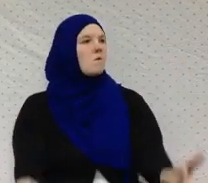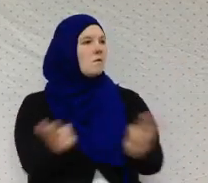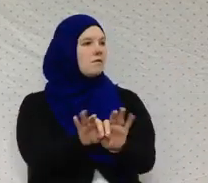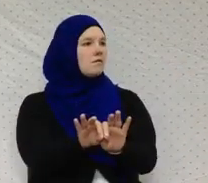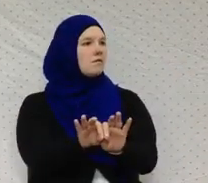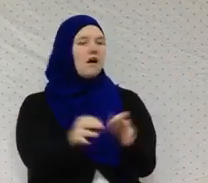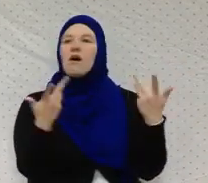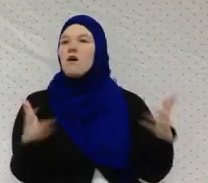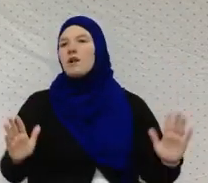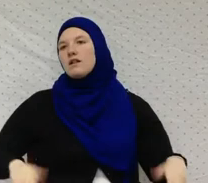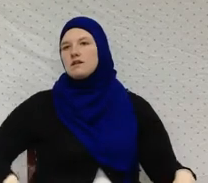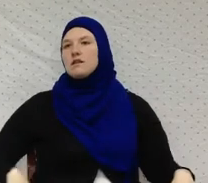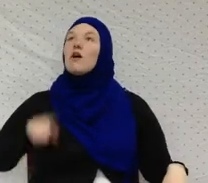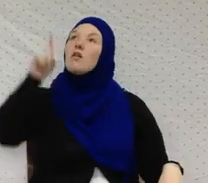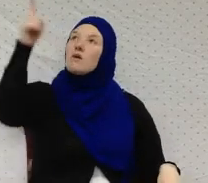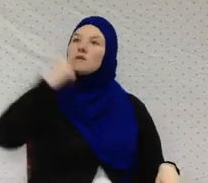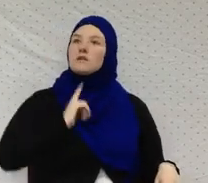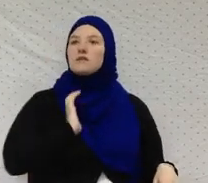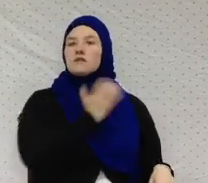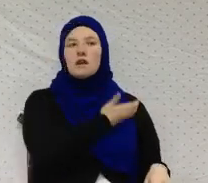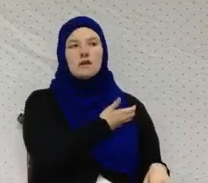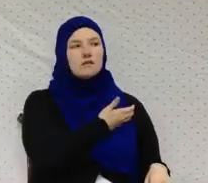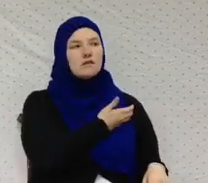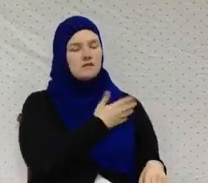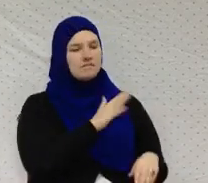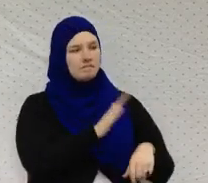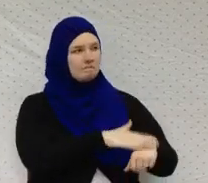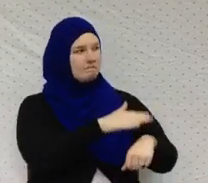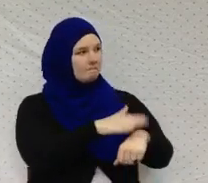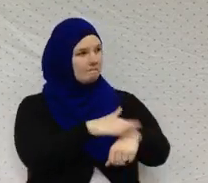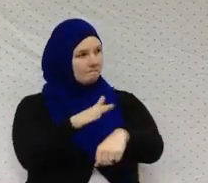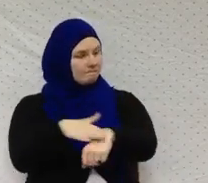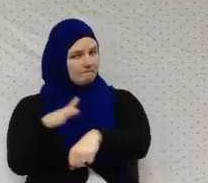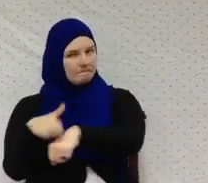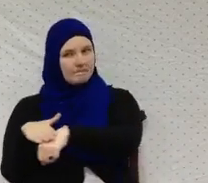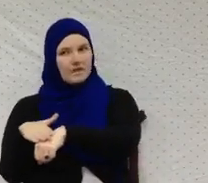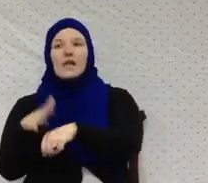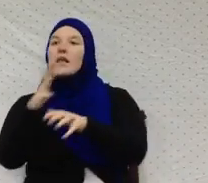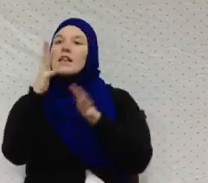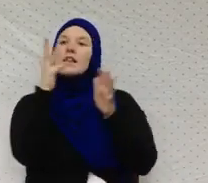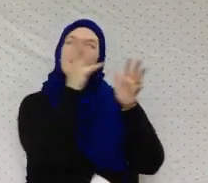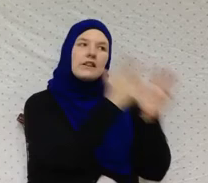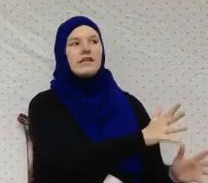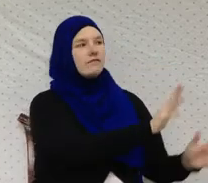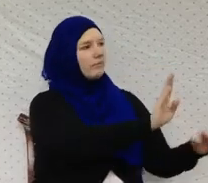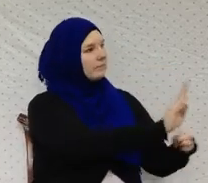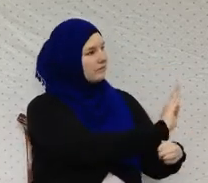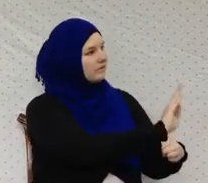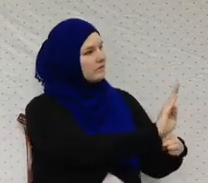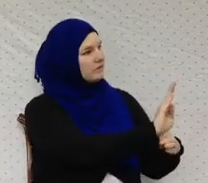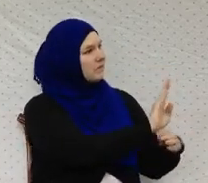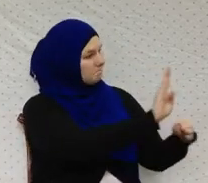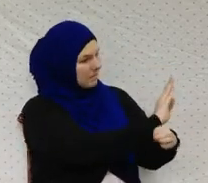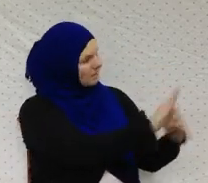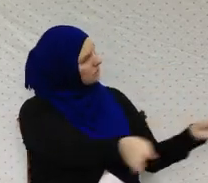anything else. And then Allah tells us, وَذَرُوا الْبَيْعَ, Leave your